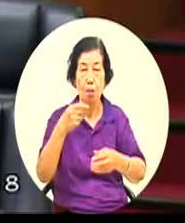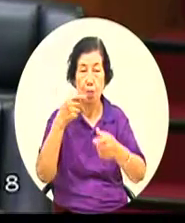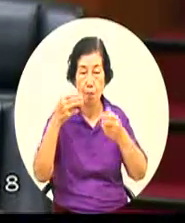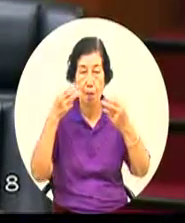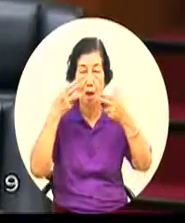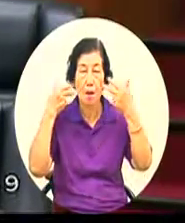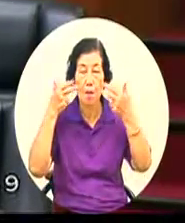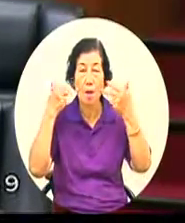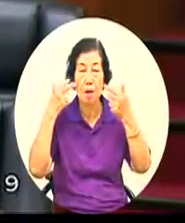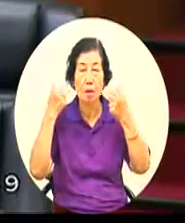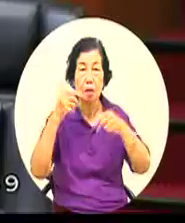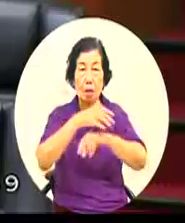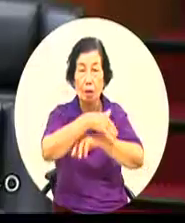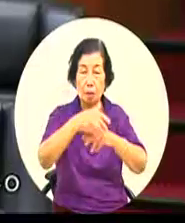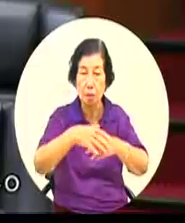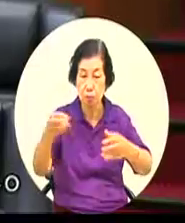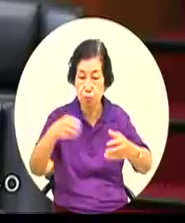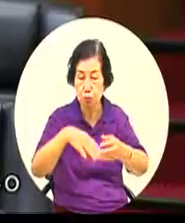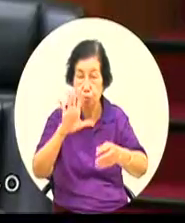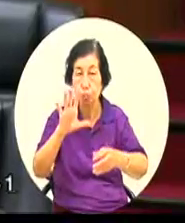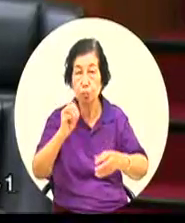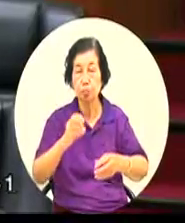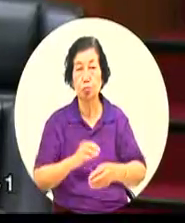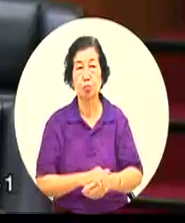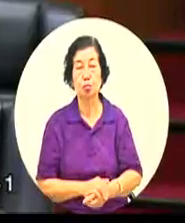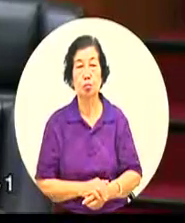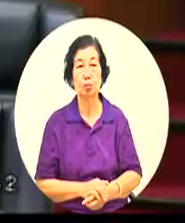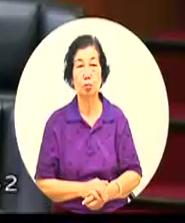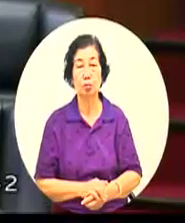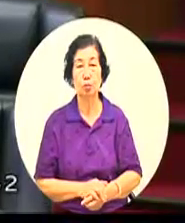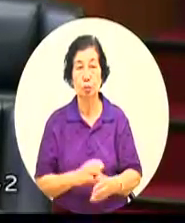吗？ 局长，请回答。